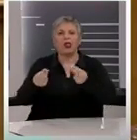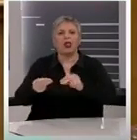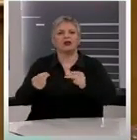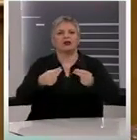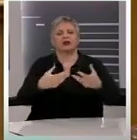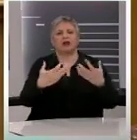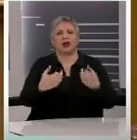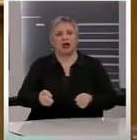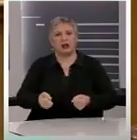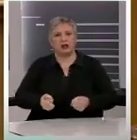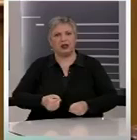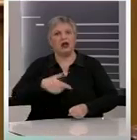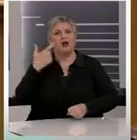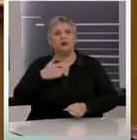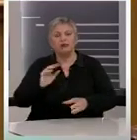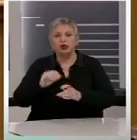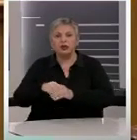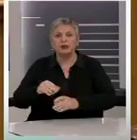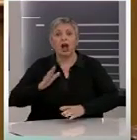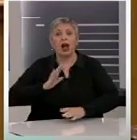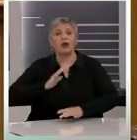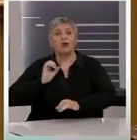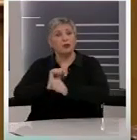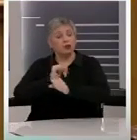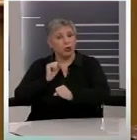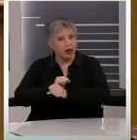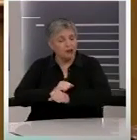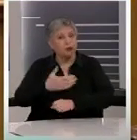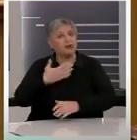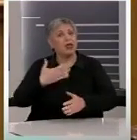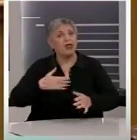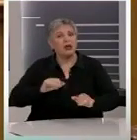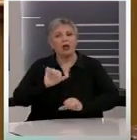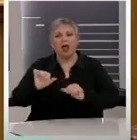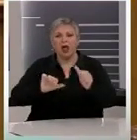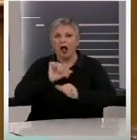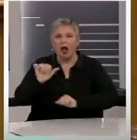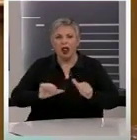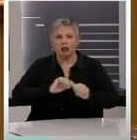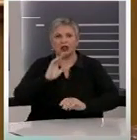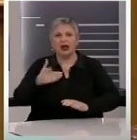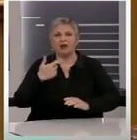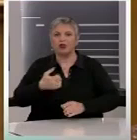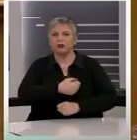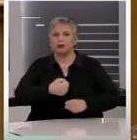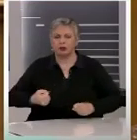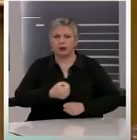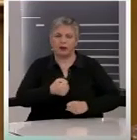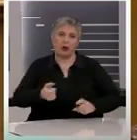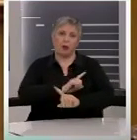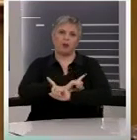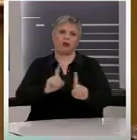περιλαμβάνουν και τον κόσμο της εργασίας. Υποστηρίζουμε αλλαγές που θα αντιστρέψουν την καταστροφική λογική της λιτότητας.